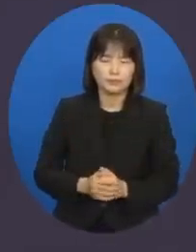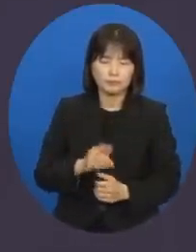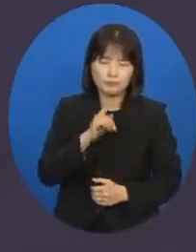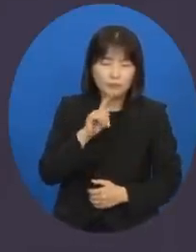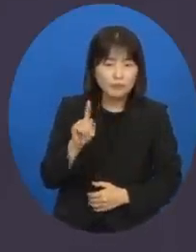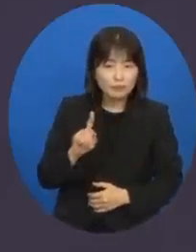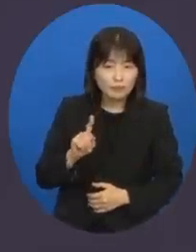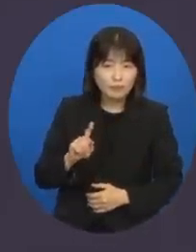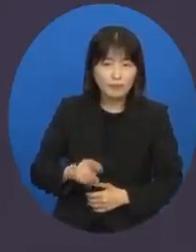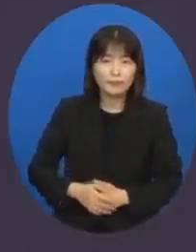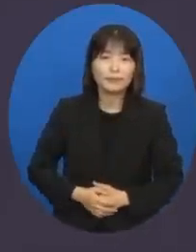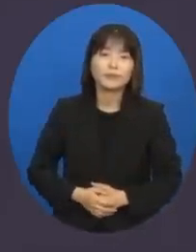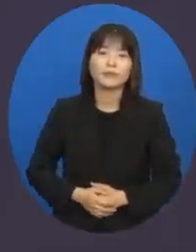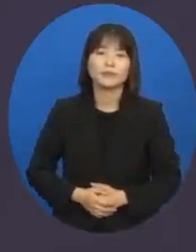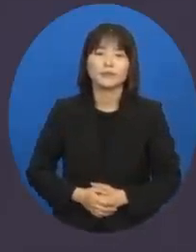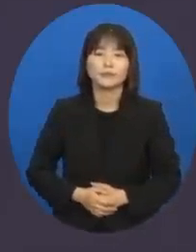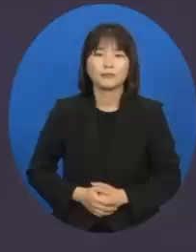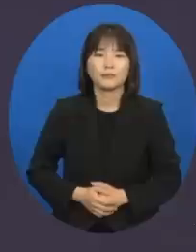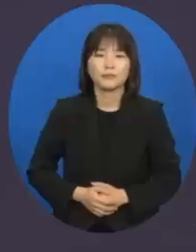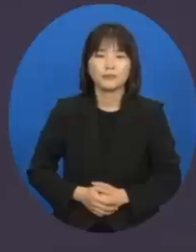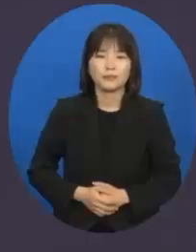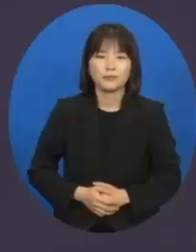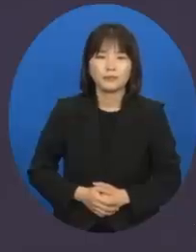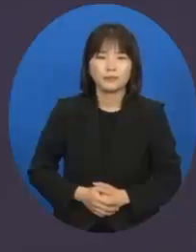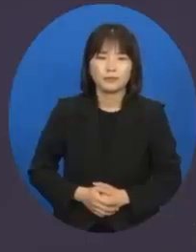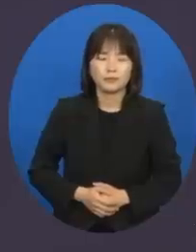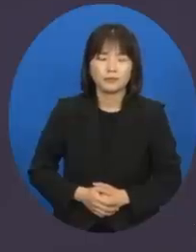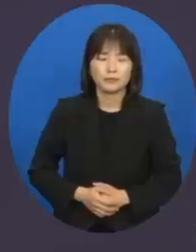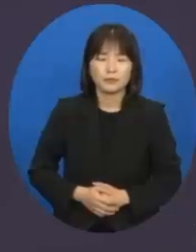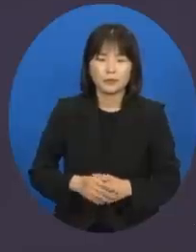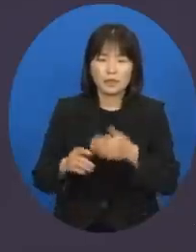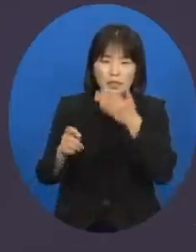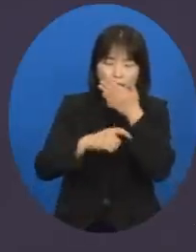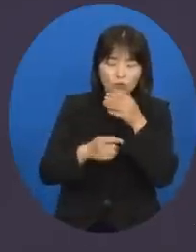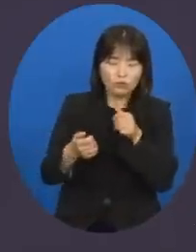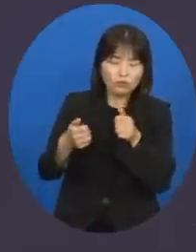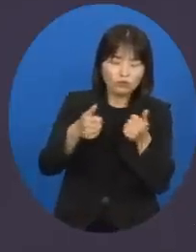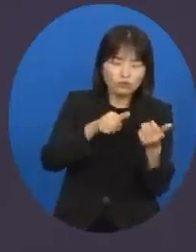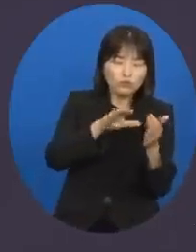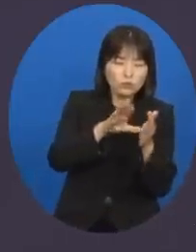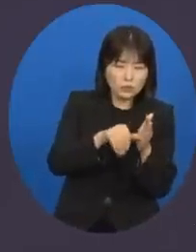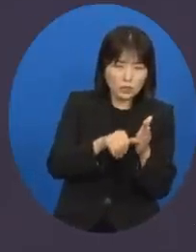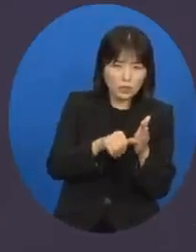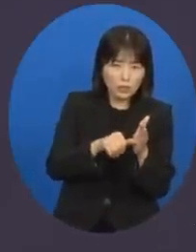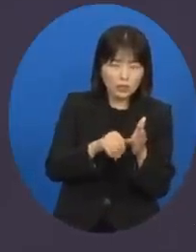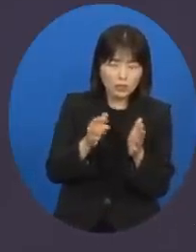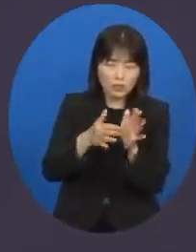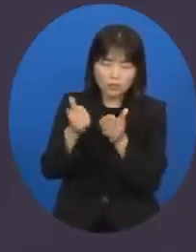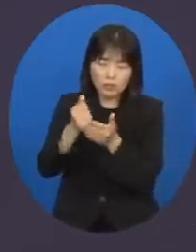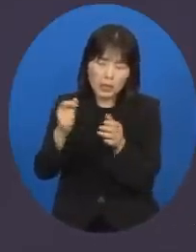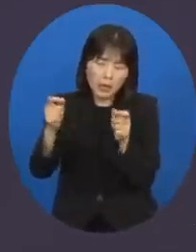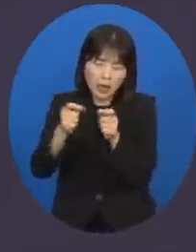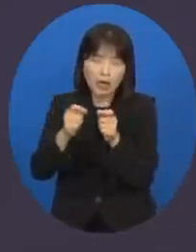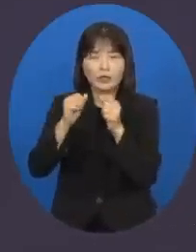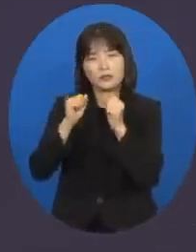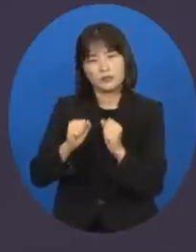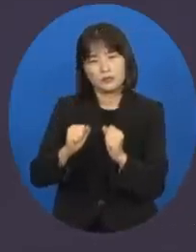말이냐? 그의 임종 때에 예수님이 그의 가장 가까운 곳에 있었기 때문에